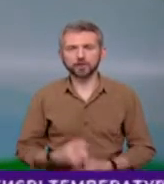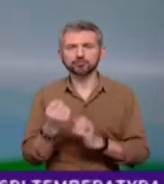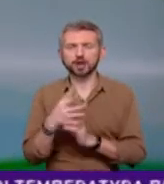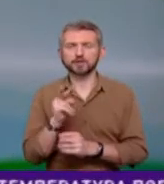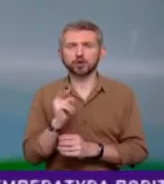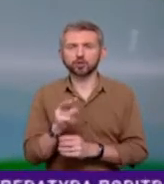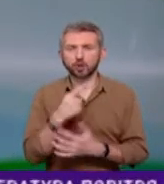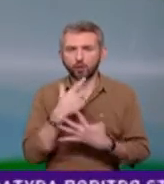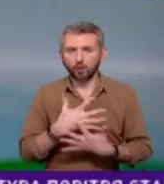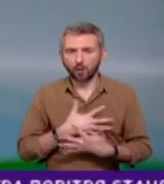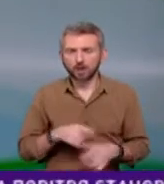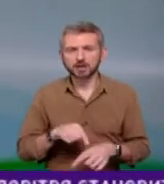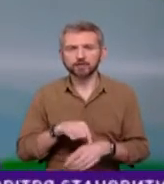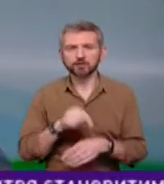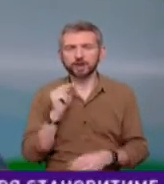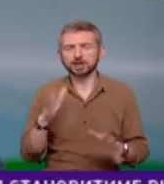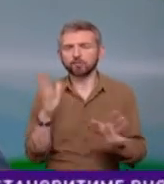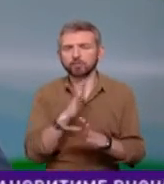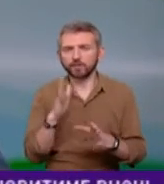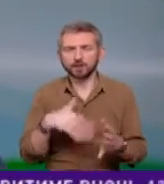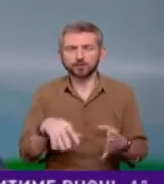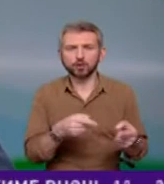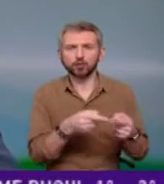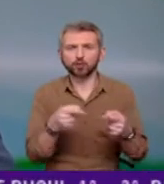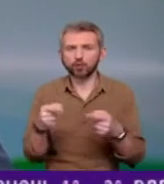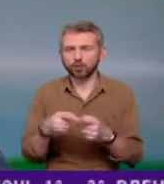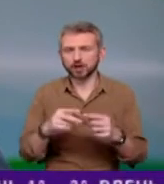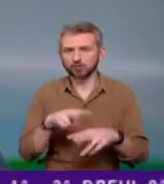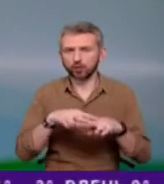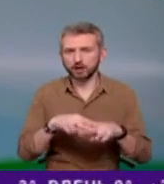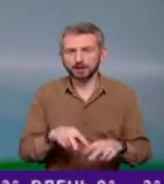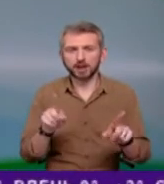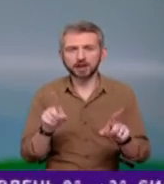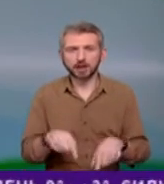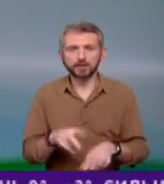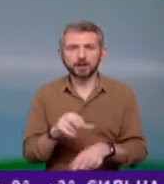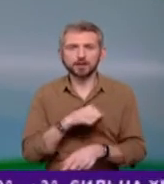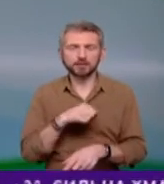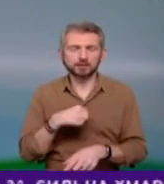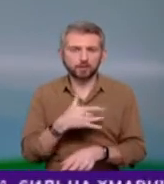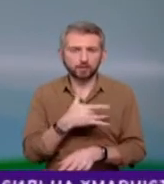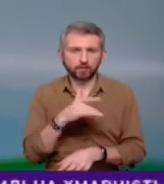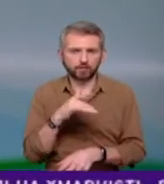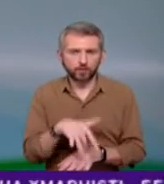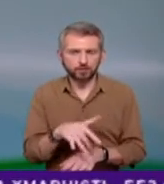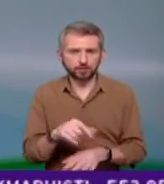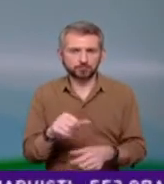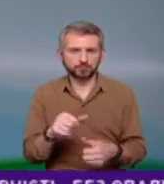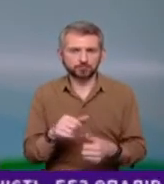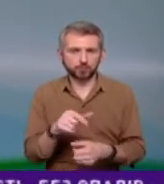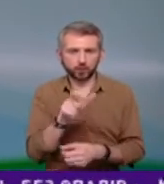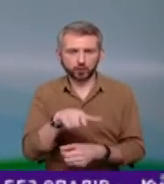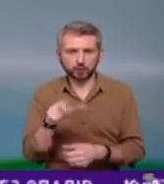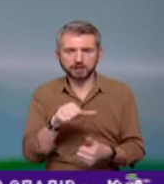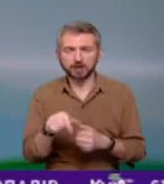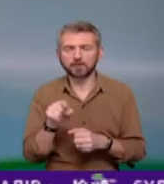14 лютого кохання так і відчувається у повітрі, в усіх куточках столиці. І навіть найсуворіше, здавалося б, на перший погляд люди саме у